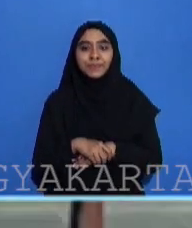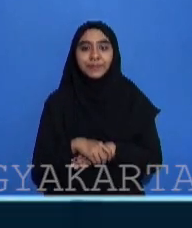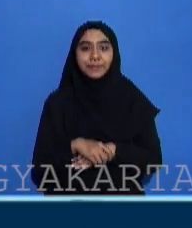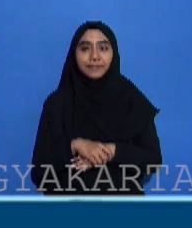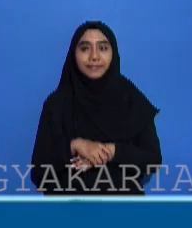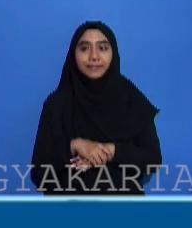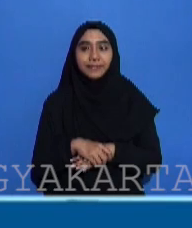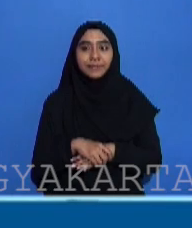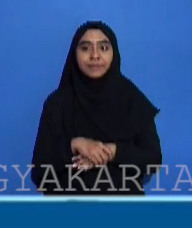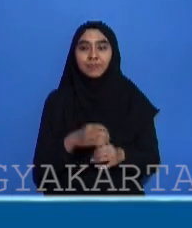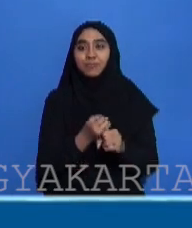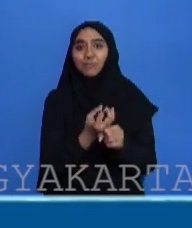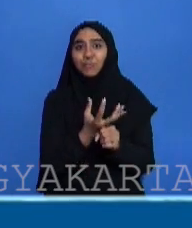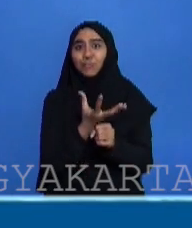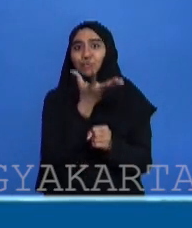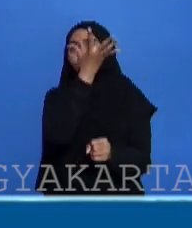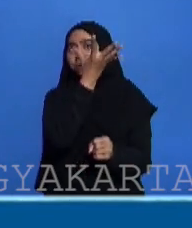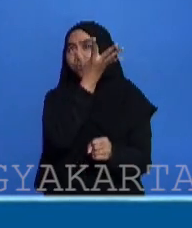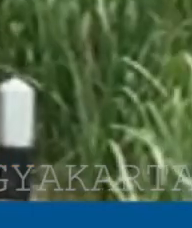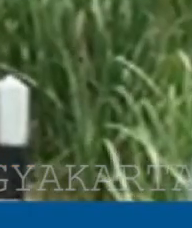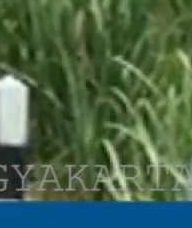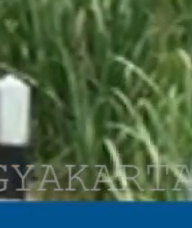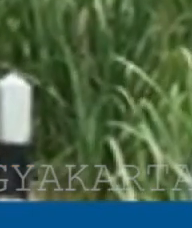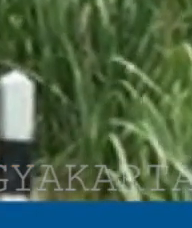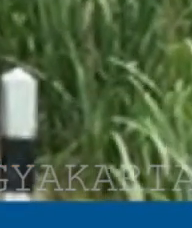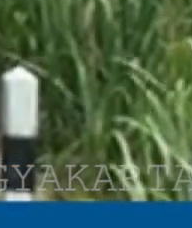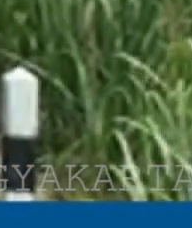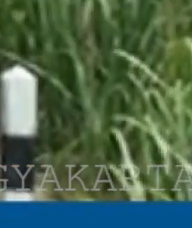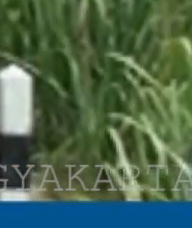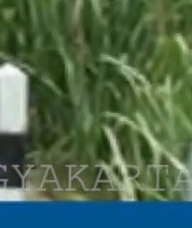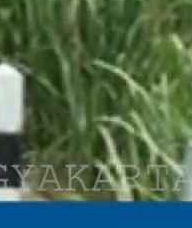tebu ingkang sinebat Glagah meniko nembe Mekar